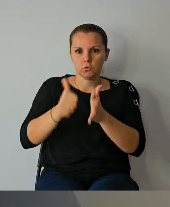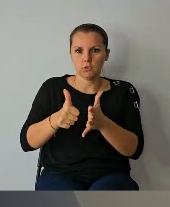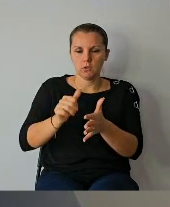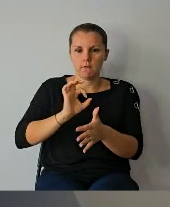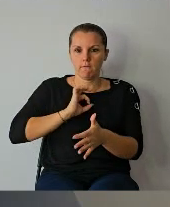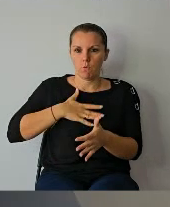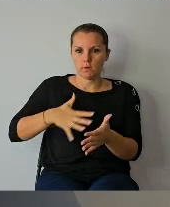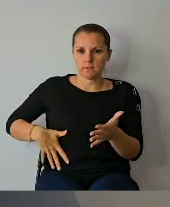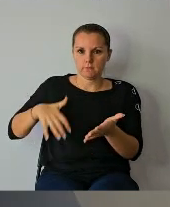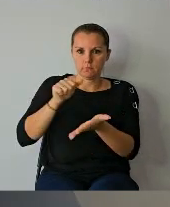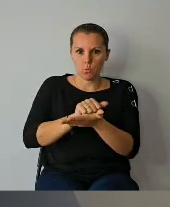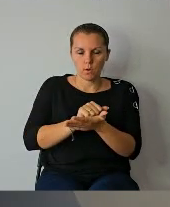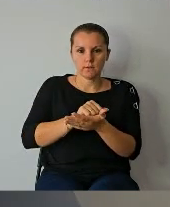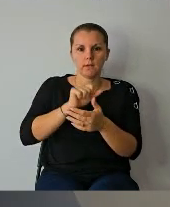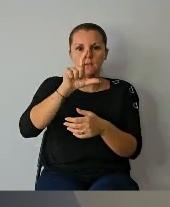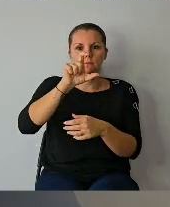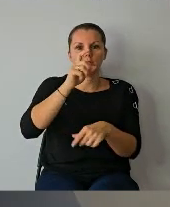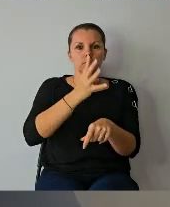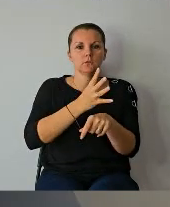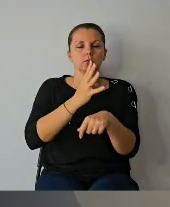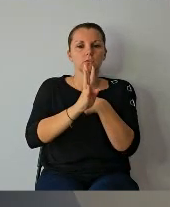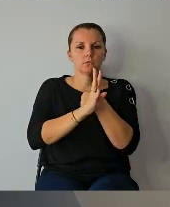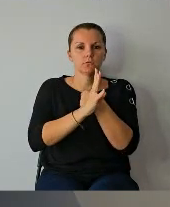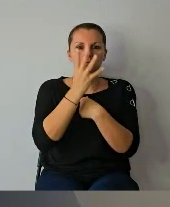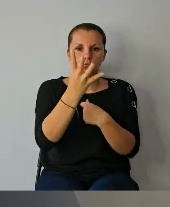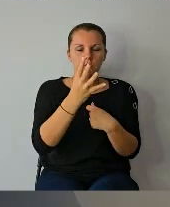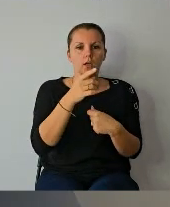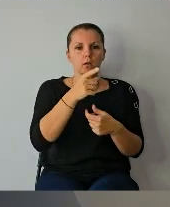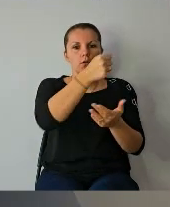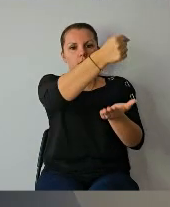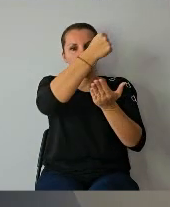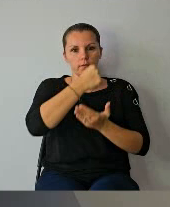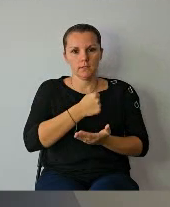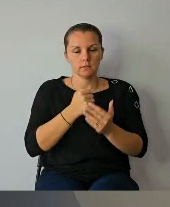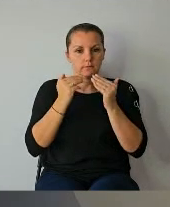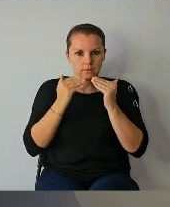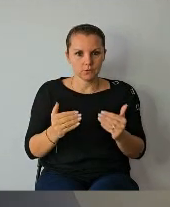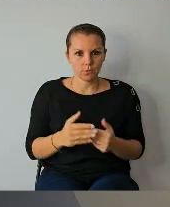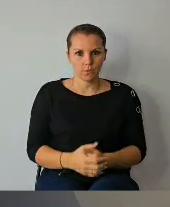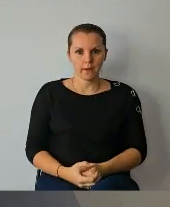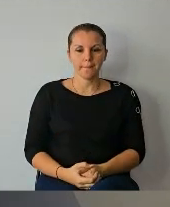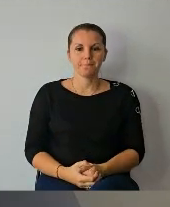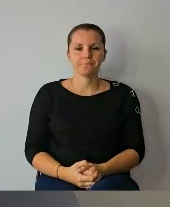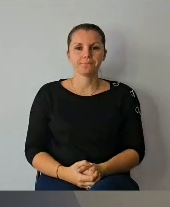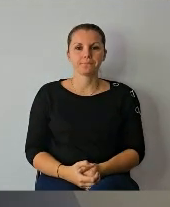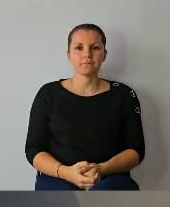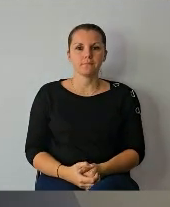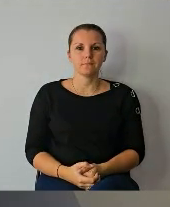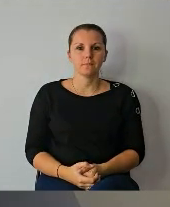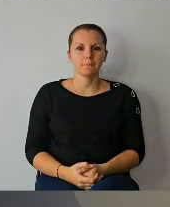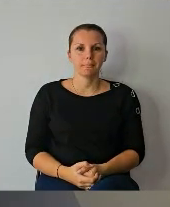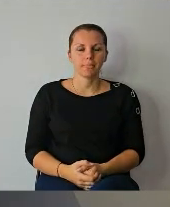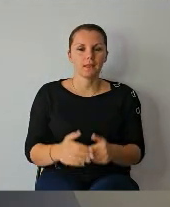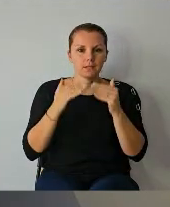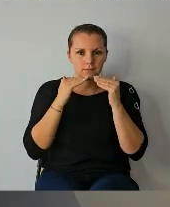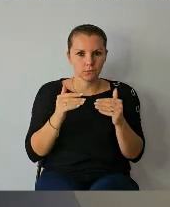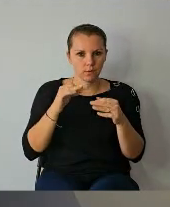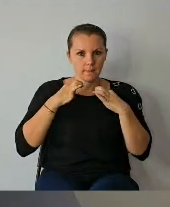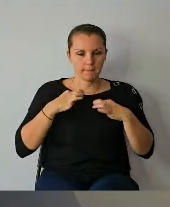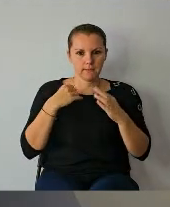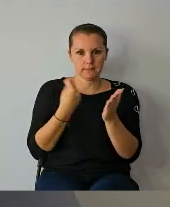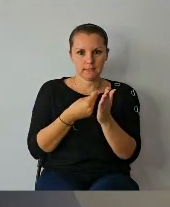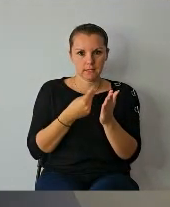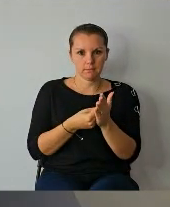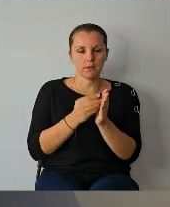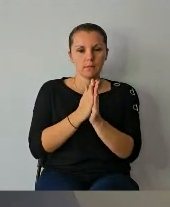wkład własny i 294 tysiące dofinansowanie. Dziękuję. Teraz jest piąty. Dziękuję pani